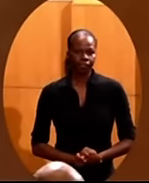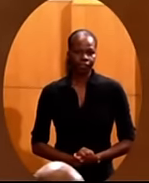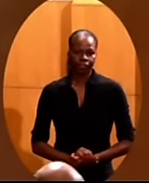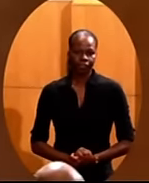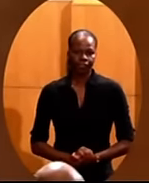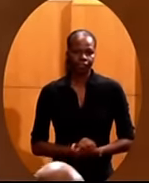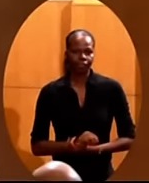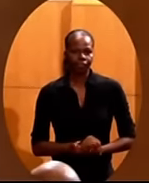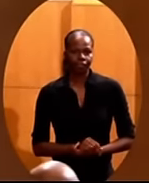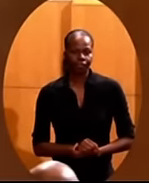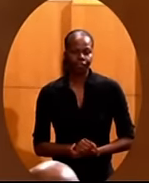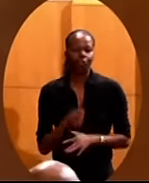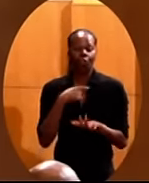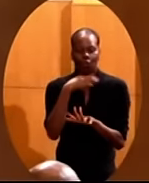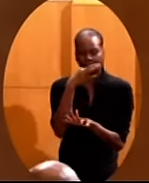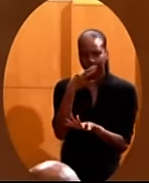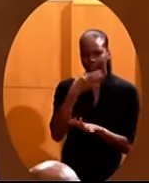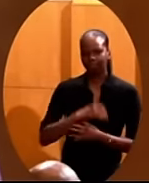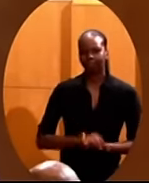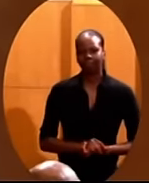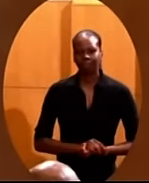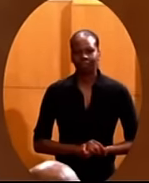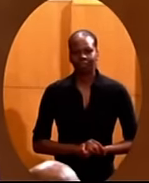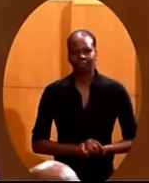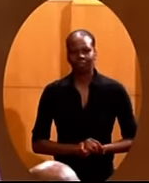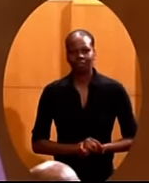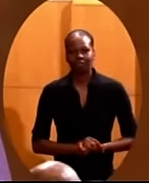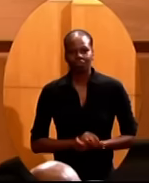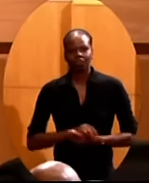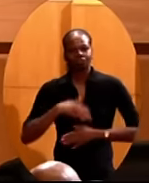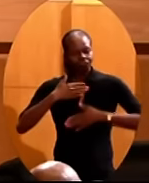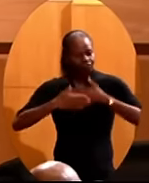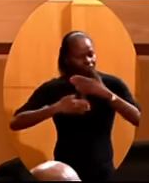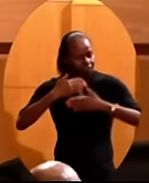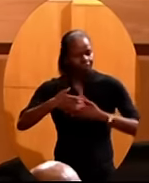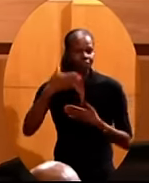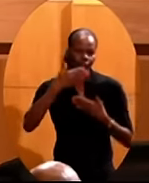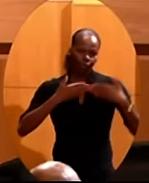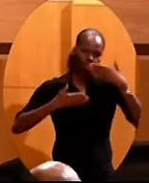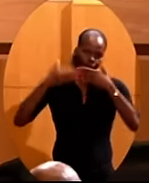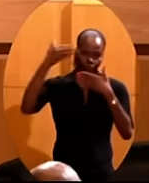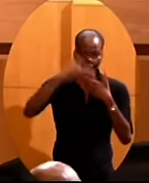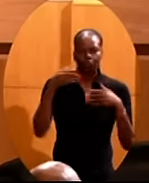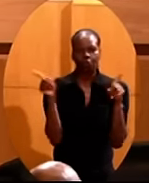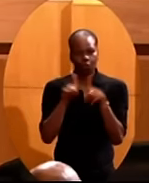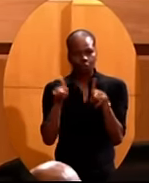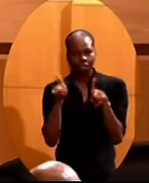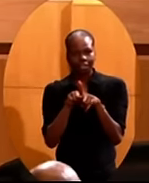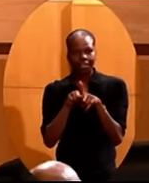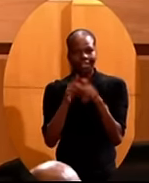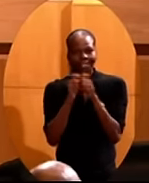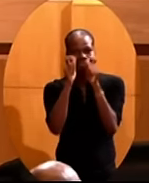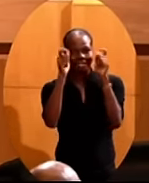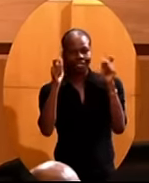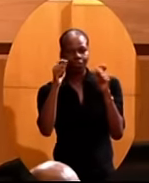davantage je disais nous continuons la construction également de l'Institut